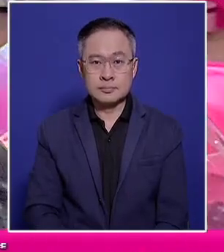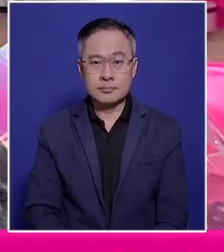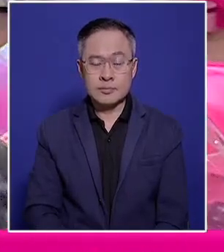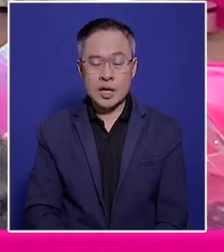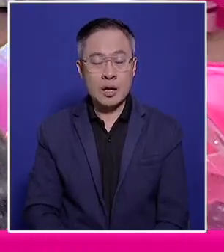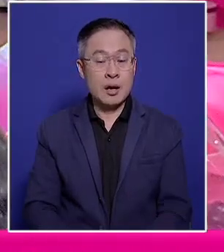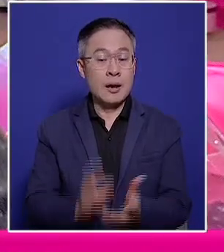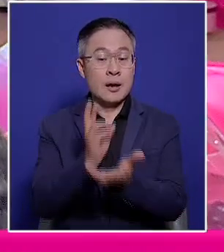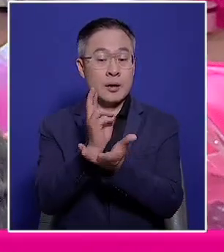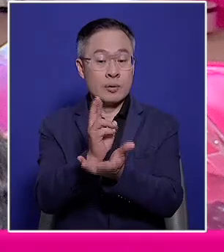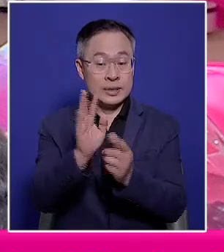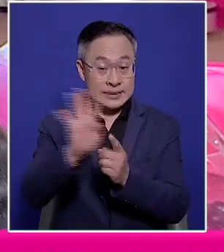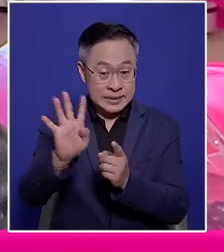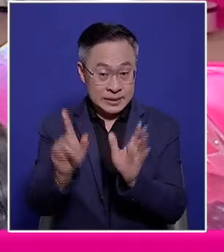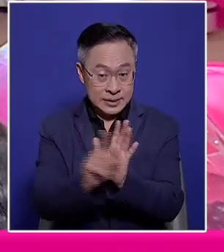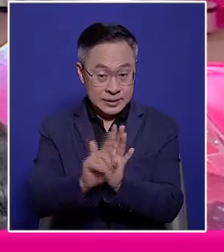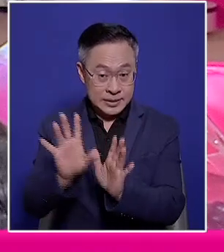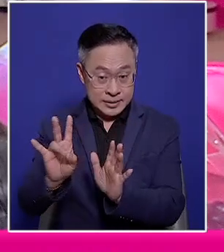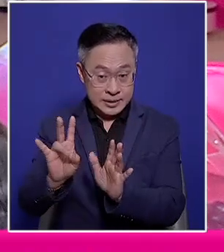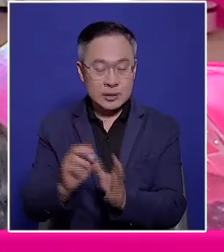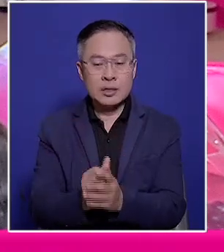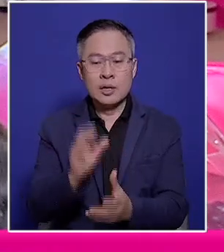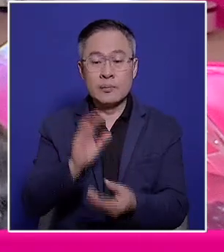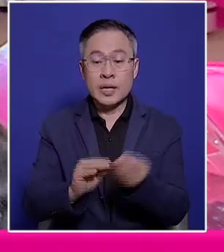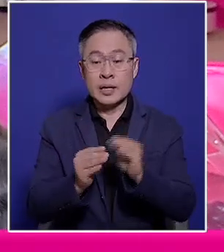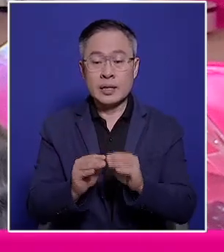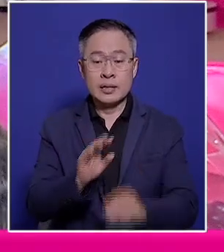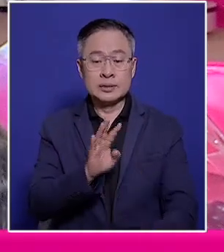อันดับที่4หมุนครั้งที่7เลขที่ออก